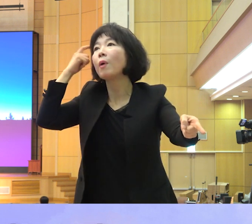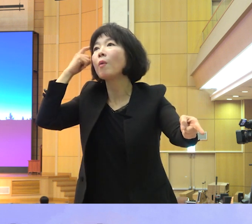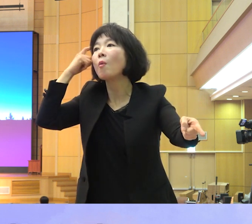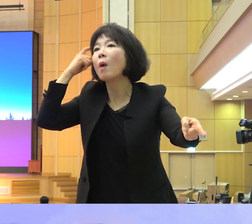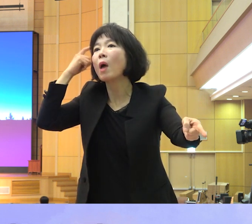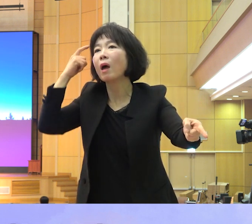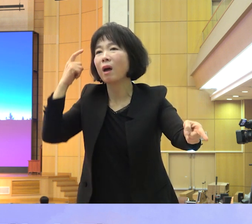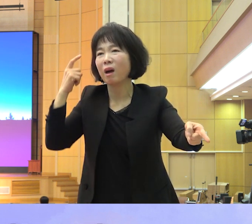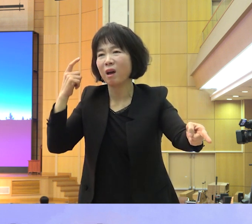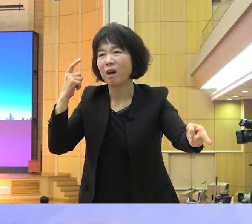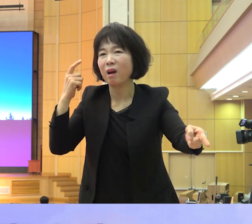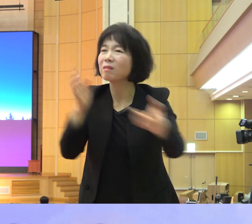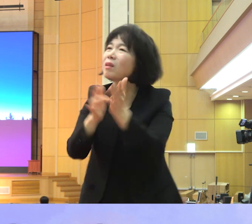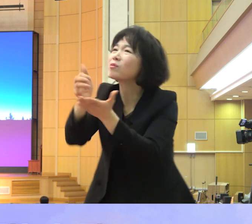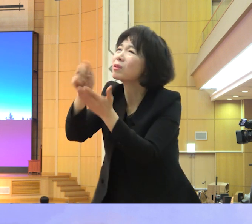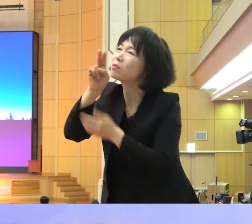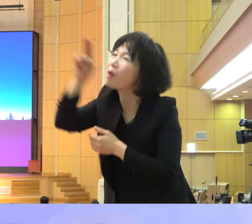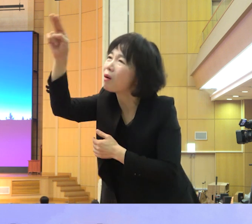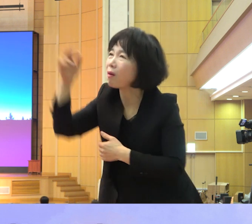좀 고쳐주십시오.